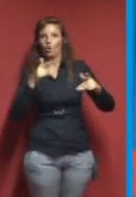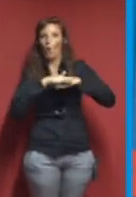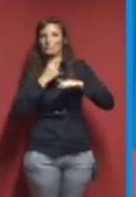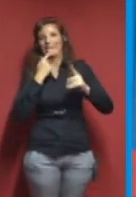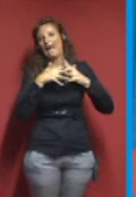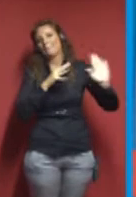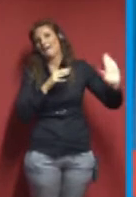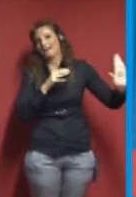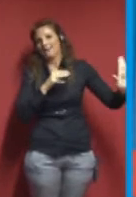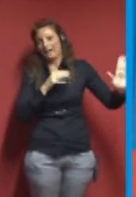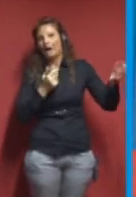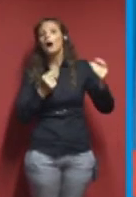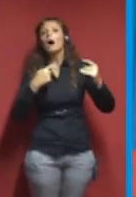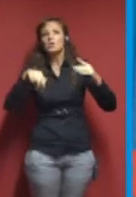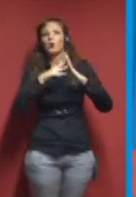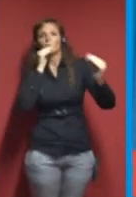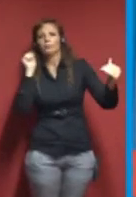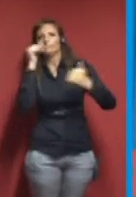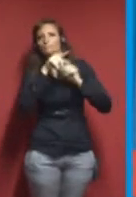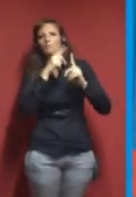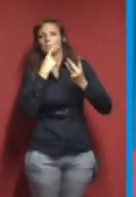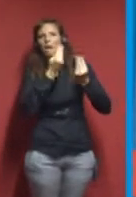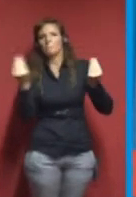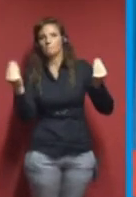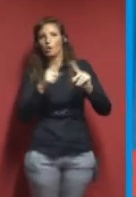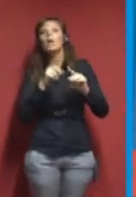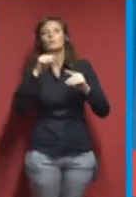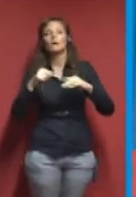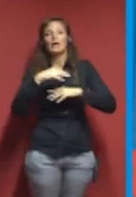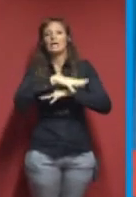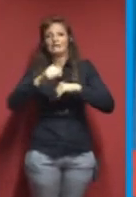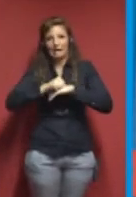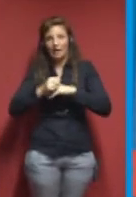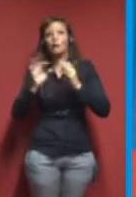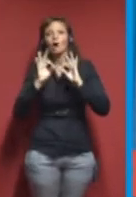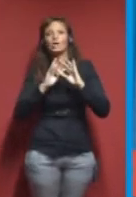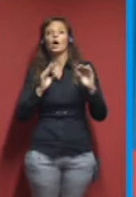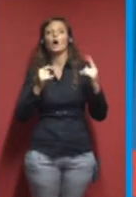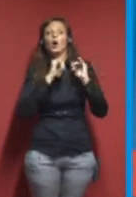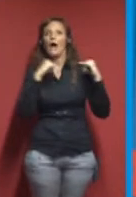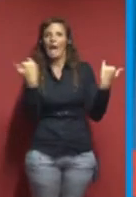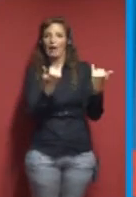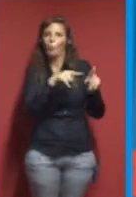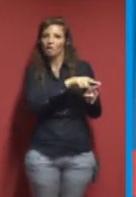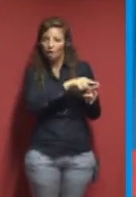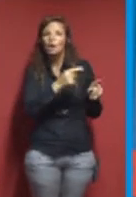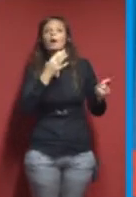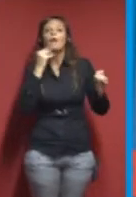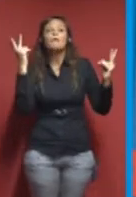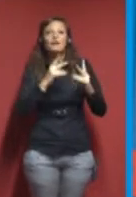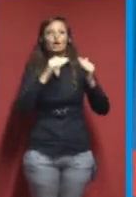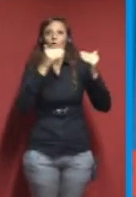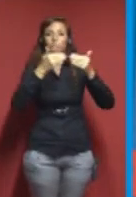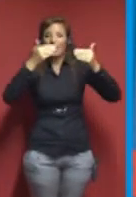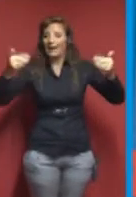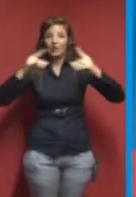delle bambole anche singapore in ecuador tutte le barriere si stanno abbassando